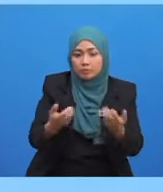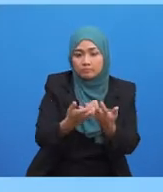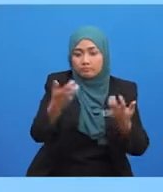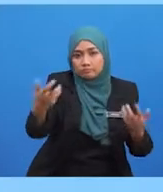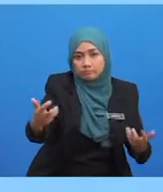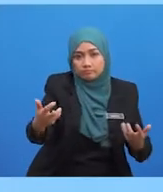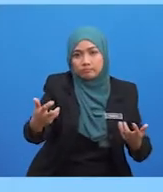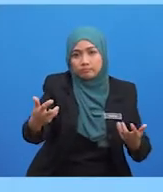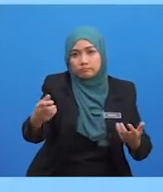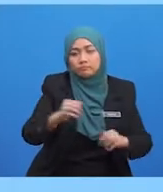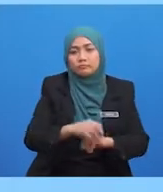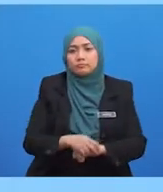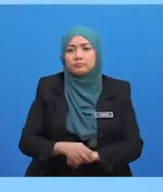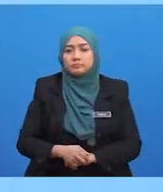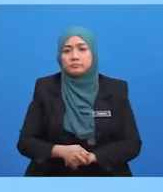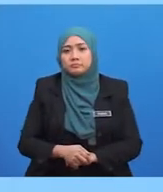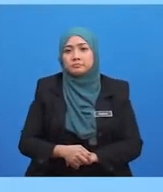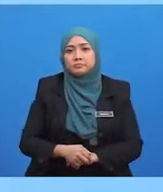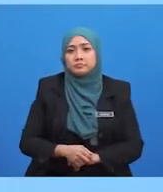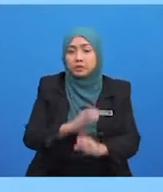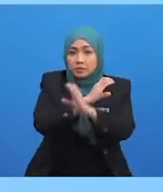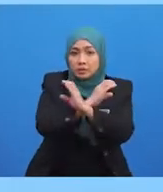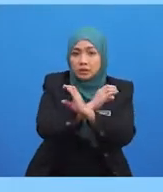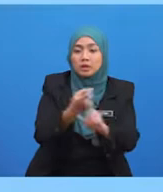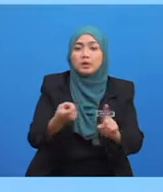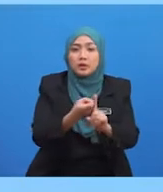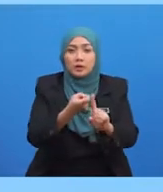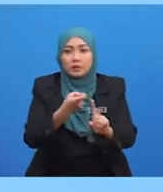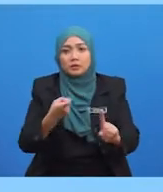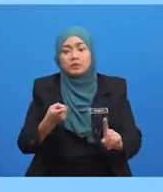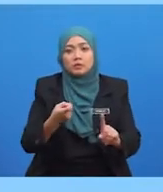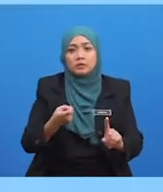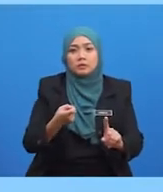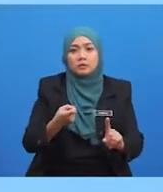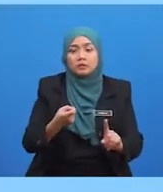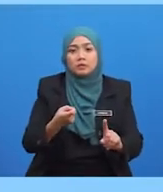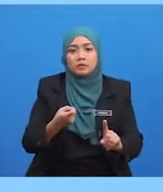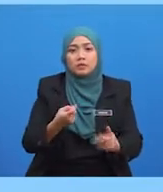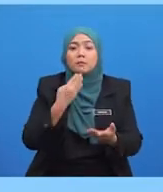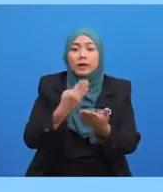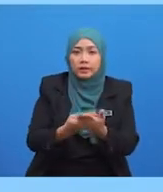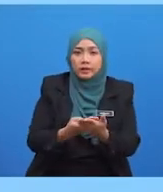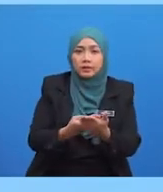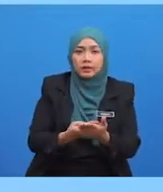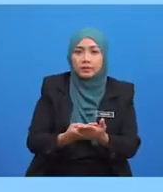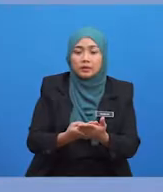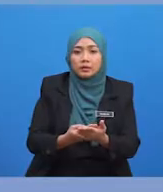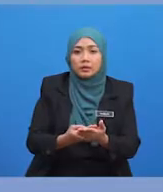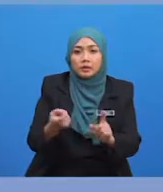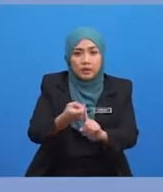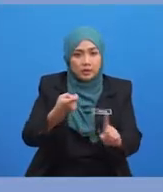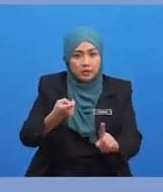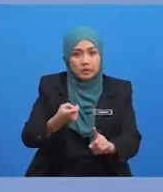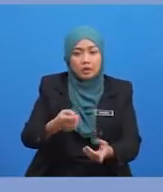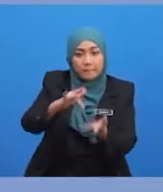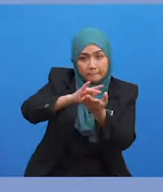itu adalah lebih baik dari mengubati. Setelah mempelajari tajuk mikroorganisma ini, mari